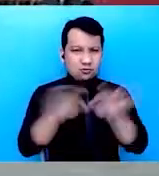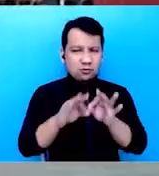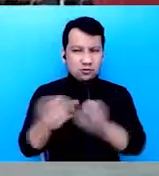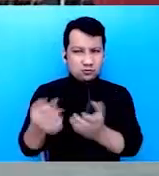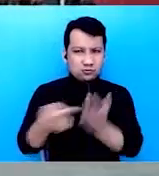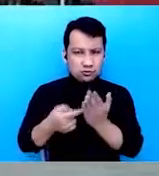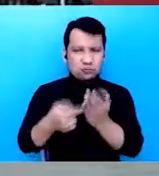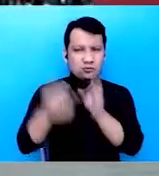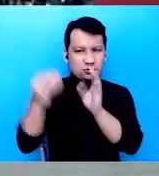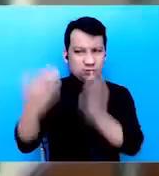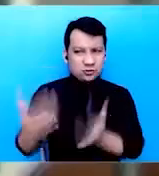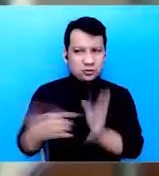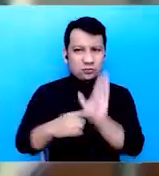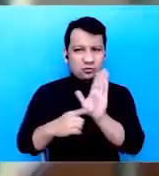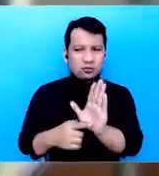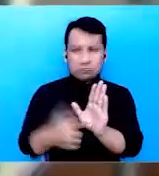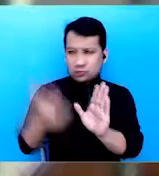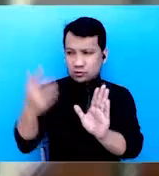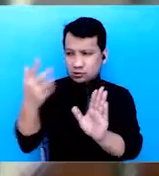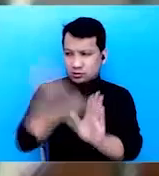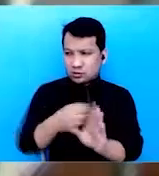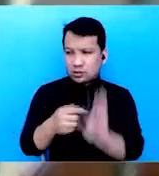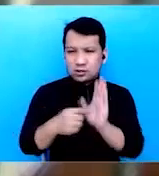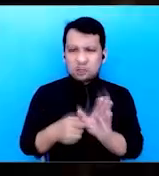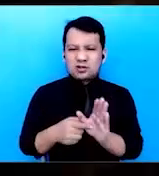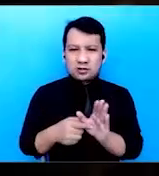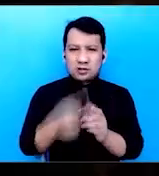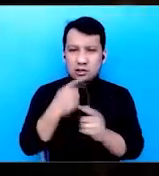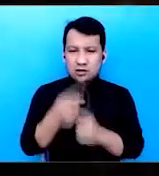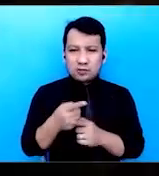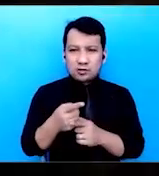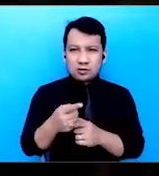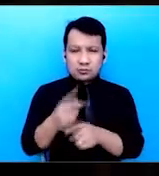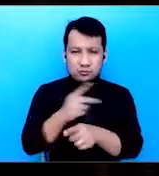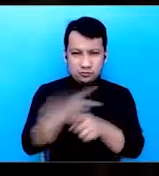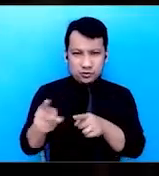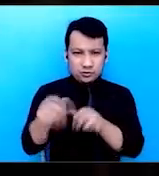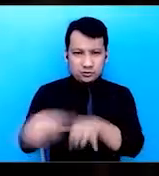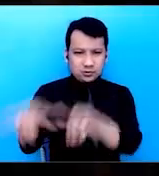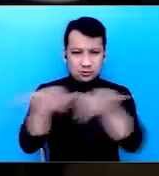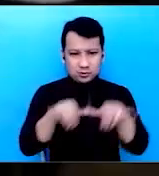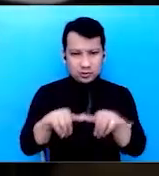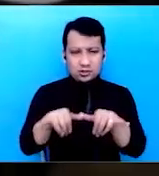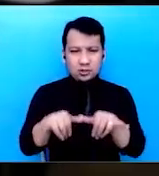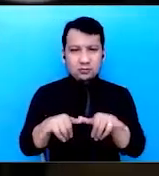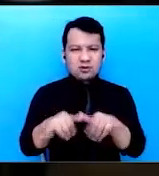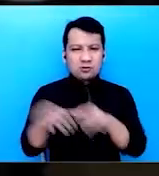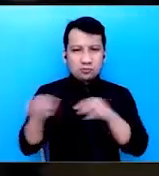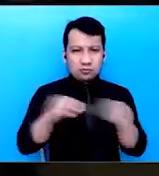guro ng pinakamataas na ethical at professional standards sa kilos